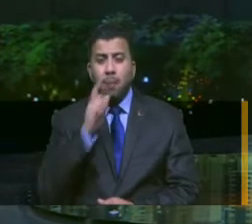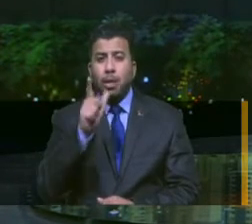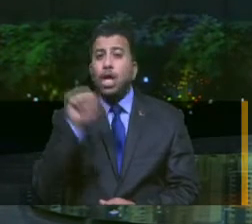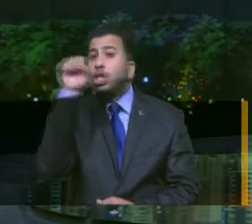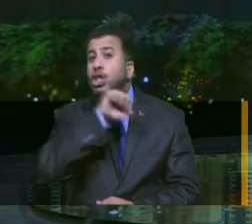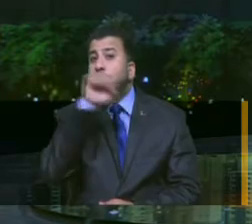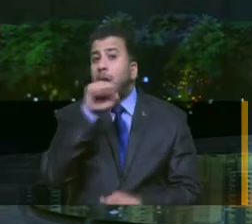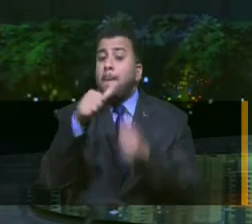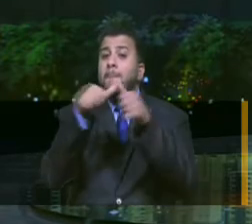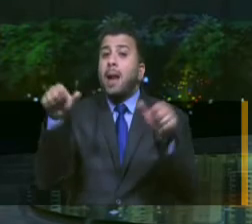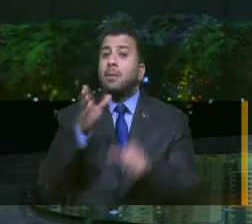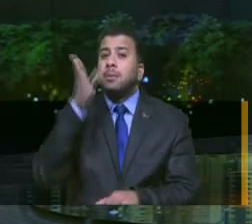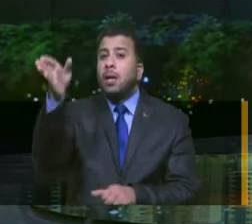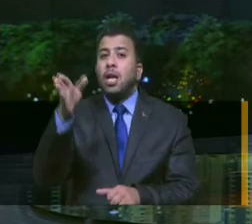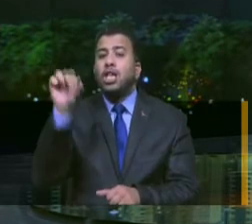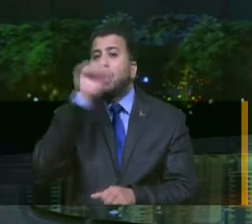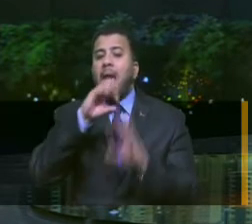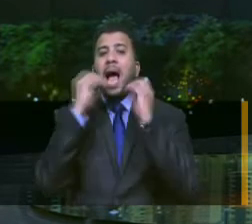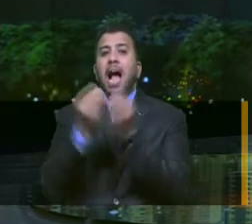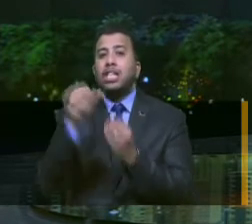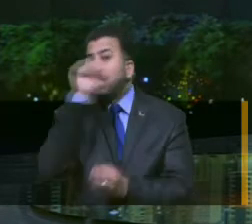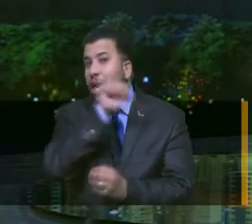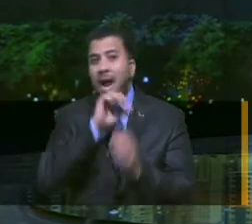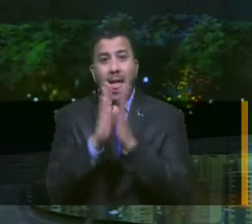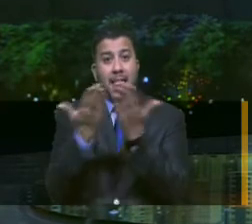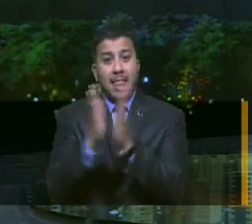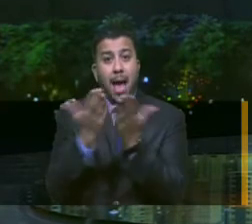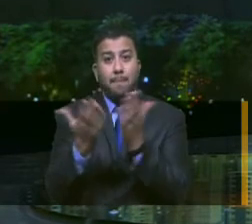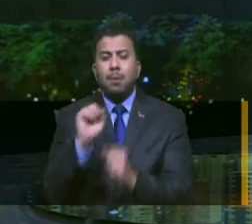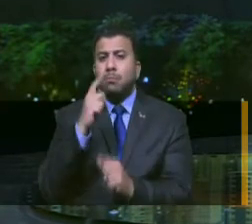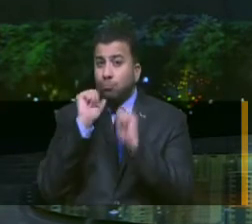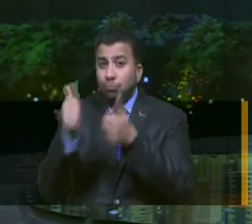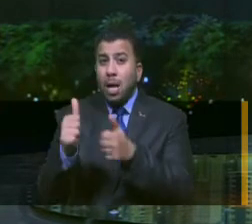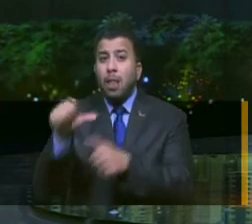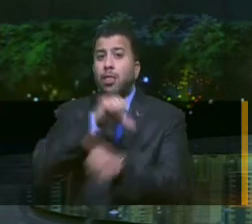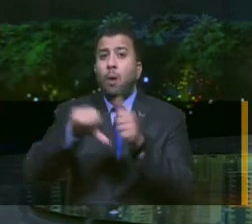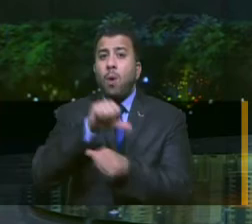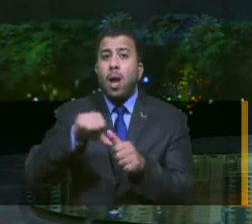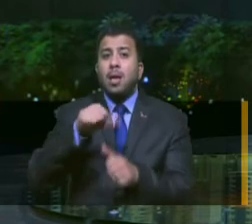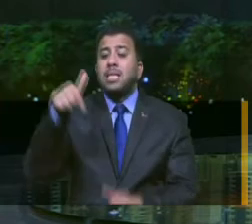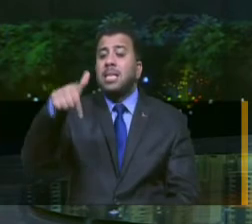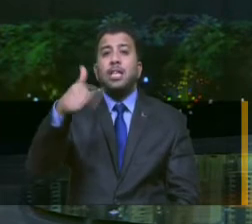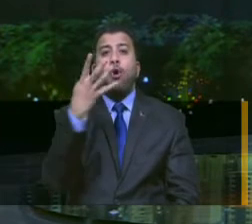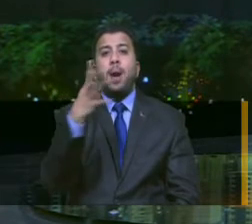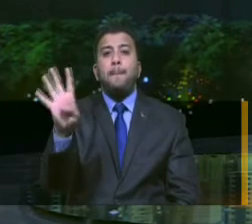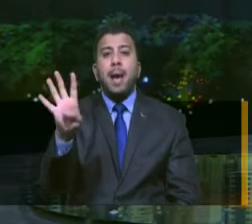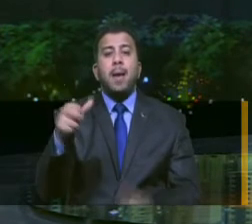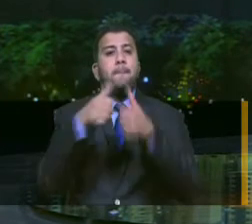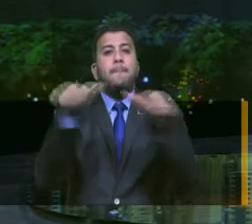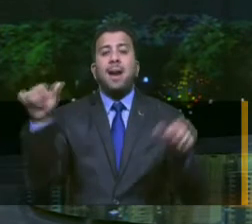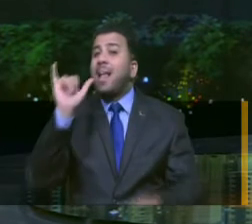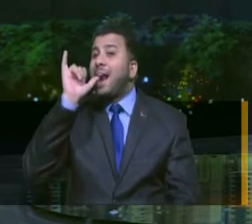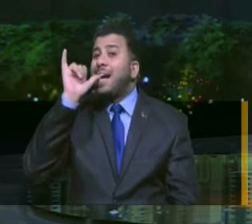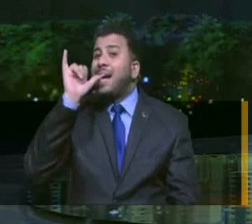إمارة الشارقة ممثلة بهيئة الشارقة للكتاب، مطلعا على مشاركتها في الدورة 46 من معرض